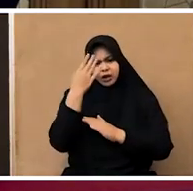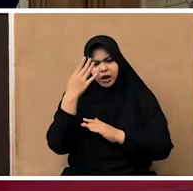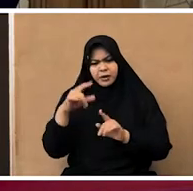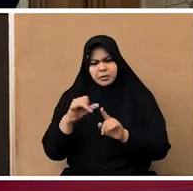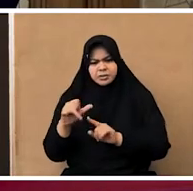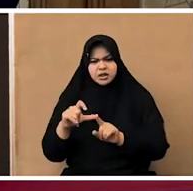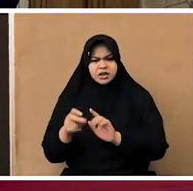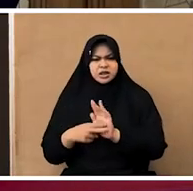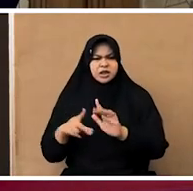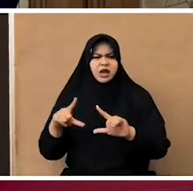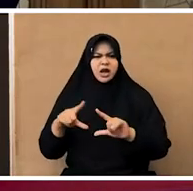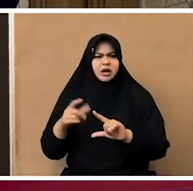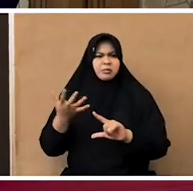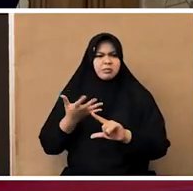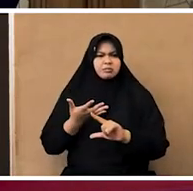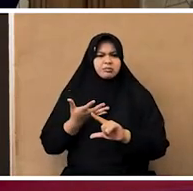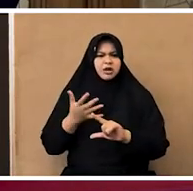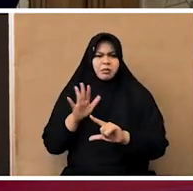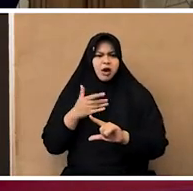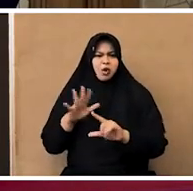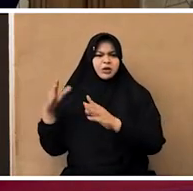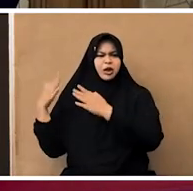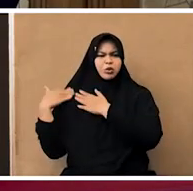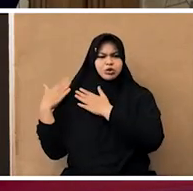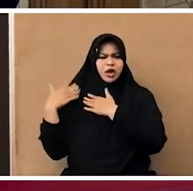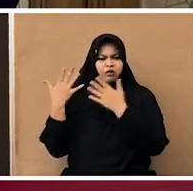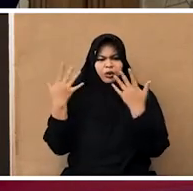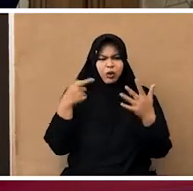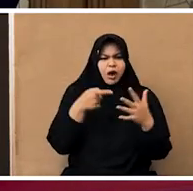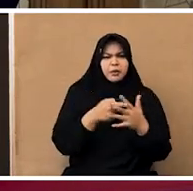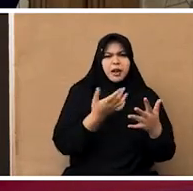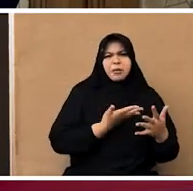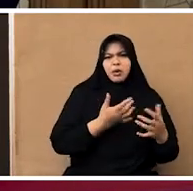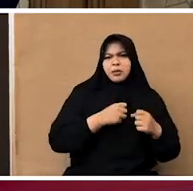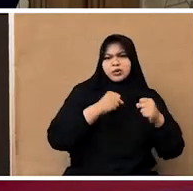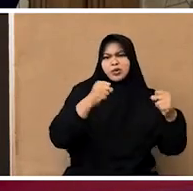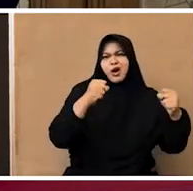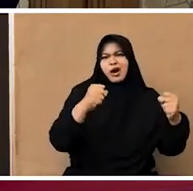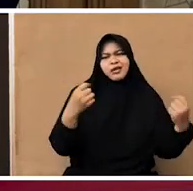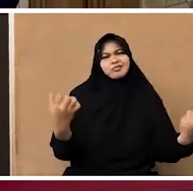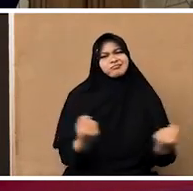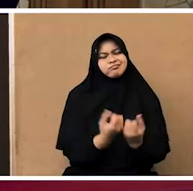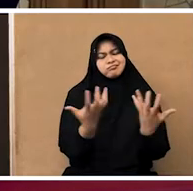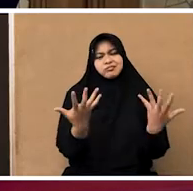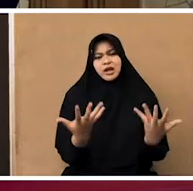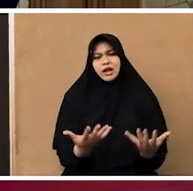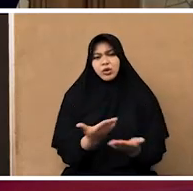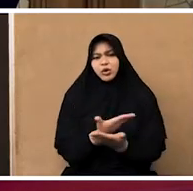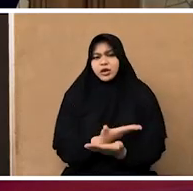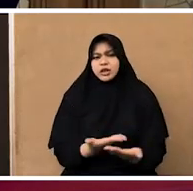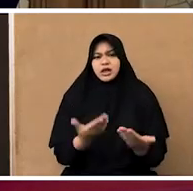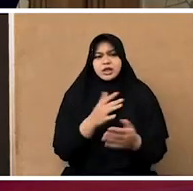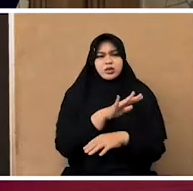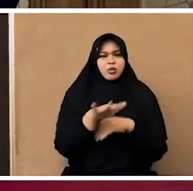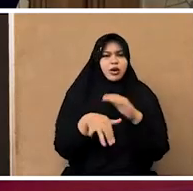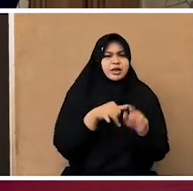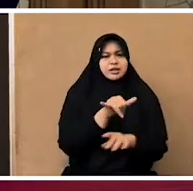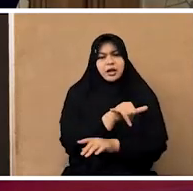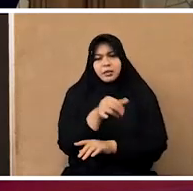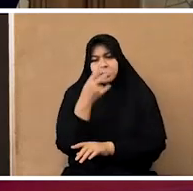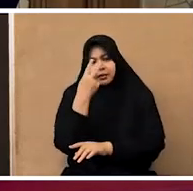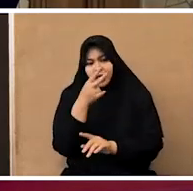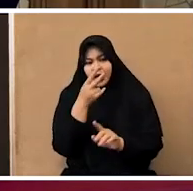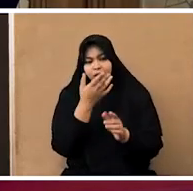nggak mau bertanggung jawab tapi hak pilih mau diperjuangkan gitu selalu dibentur-benturkan seperti itu padahal kondisinya Semuanya sama bahwa harusnya melihat